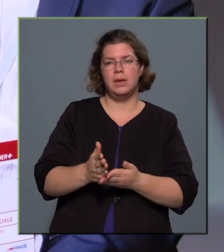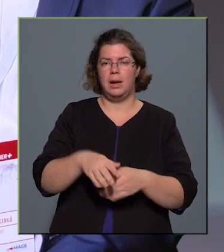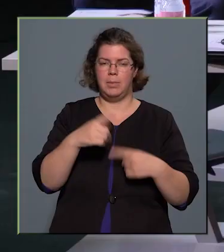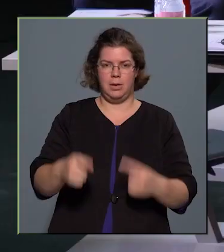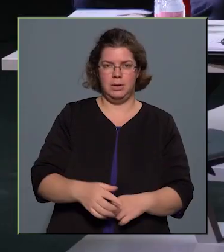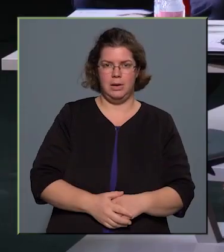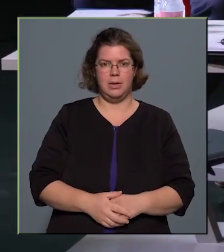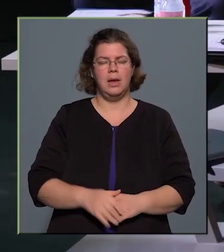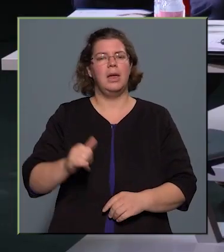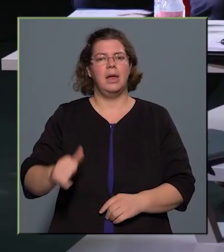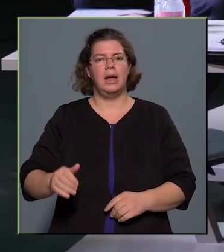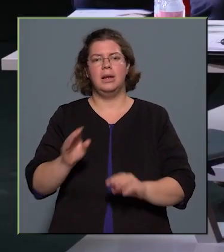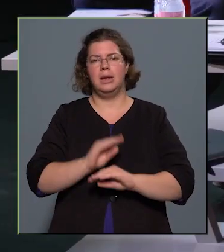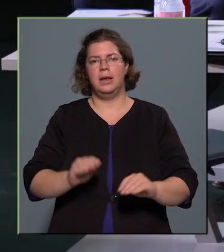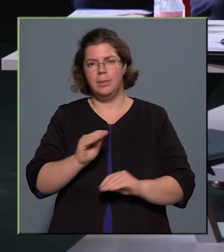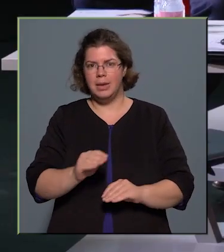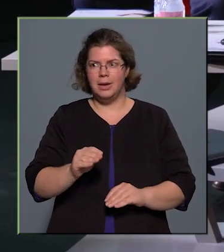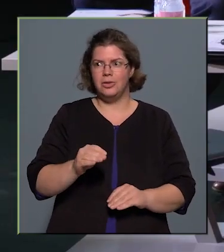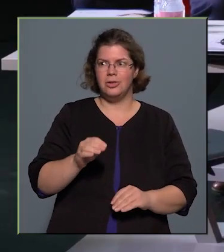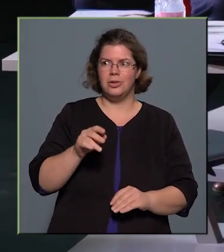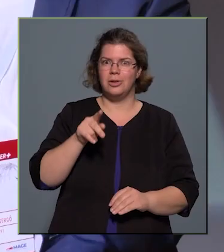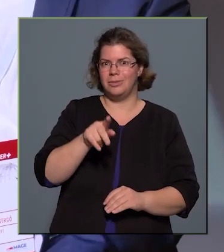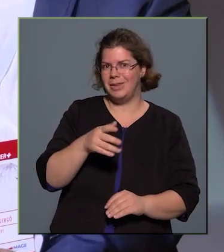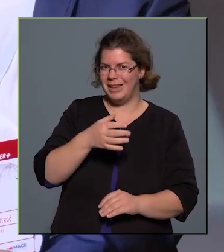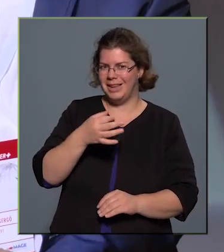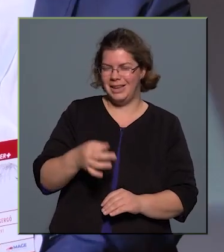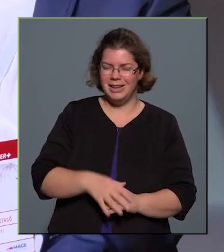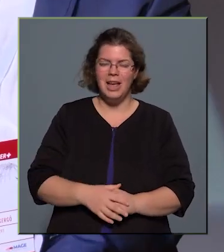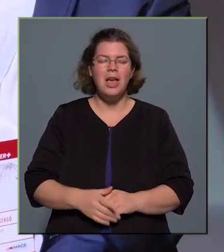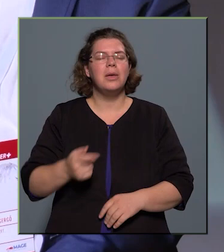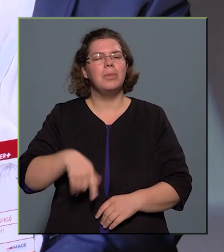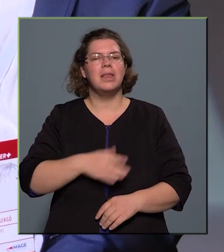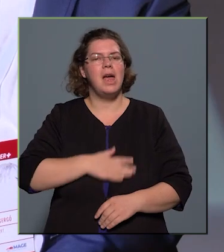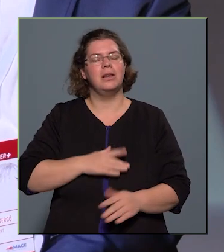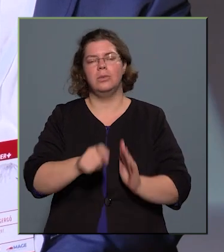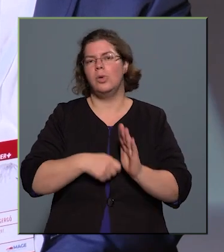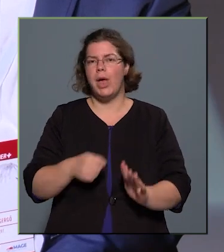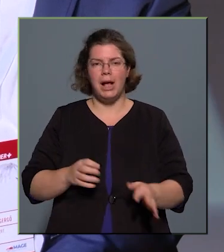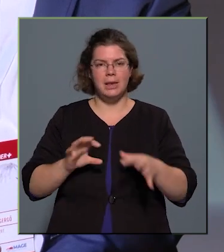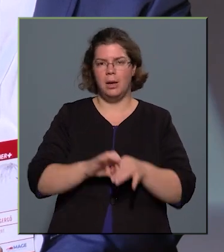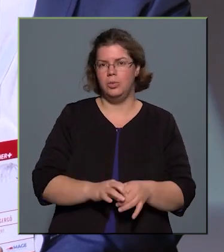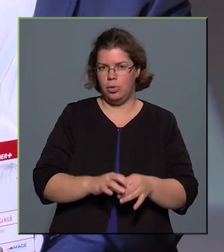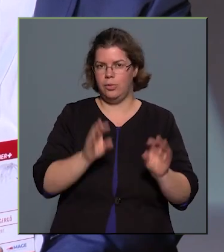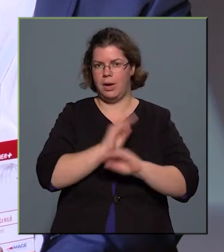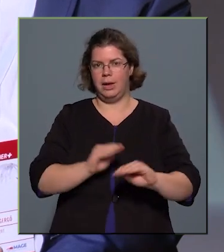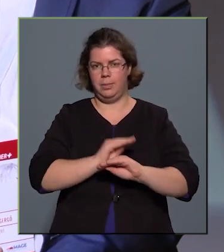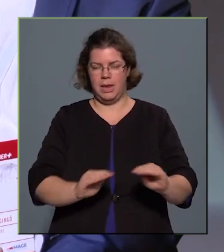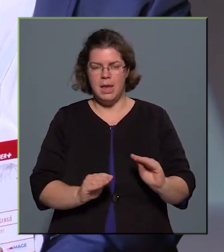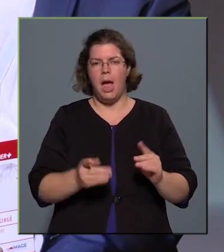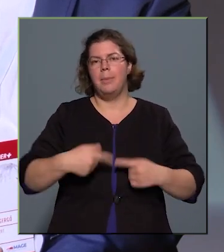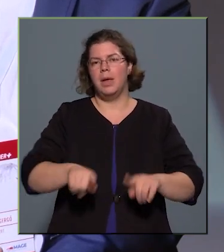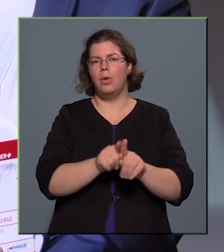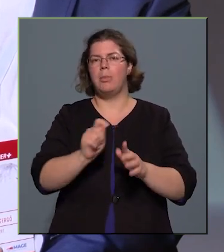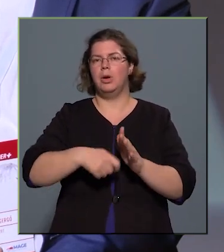meghatározás? Igen, a képzés központi kérdés. Mi szeretünk legjobban projekthez kapcsolódóan képezni. Tehát, mint mondtam, mi a